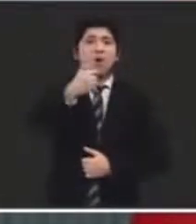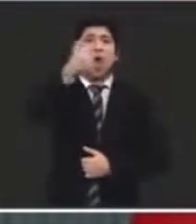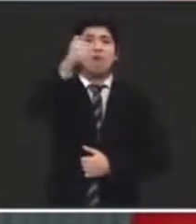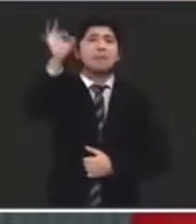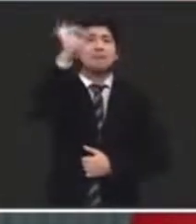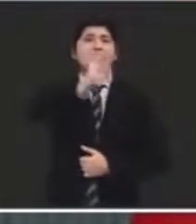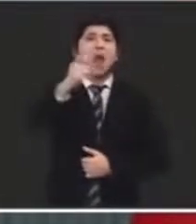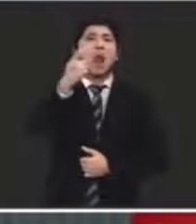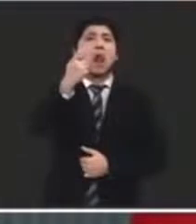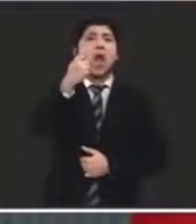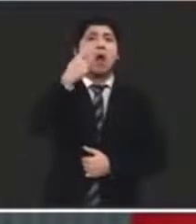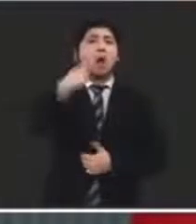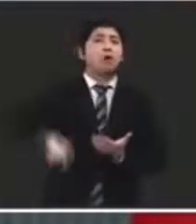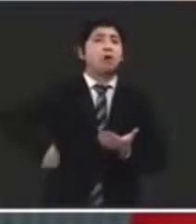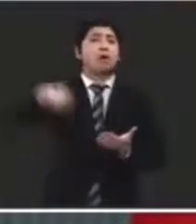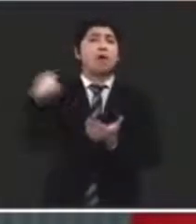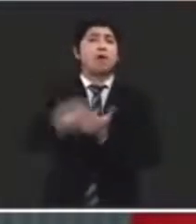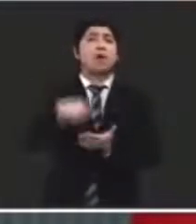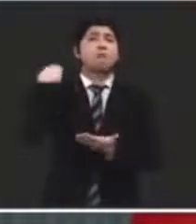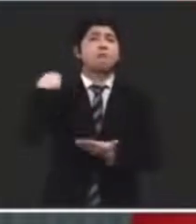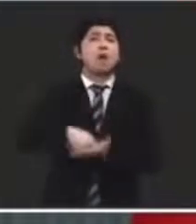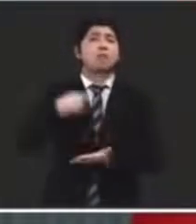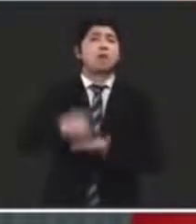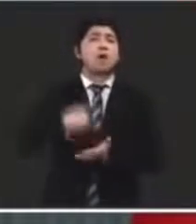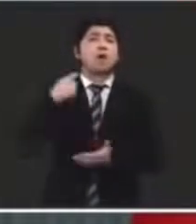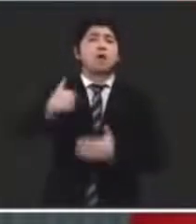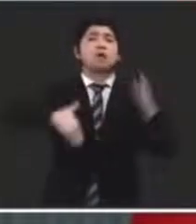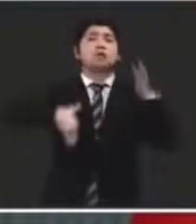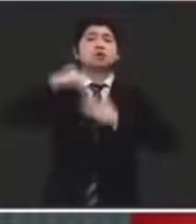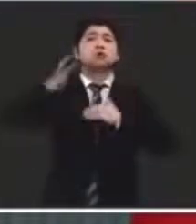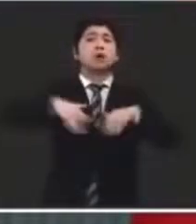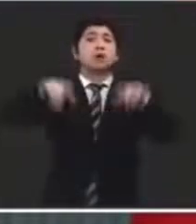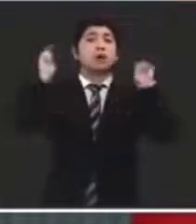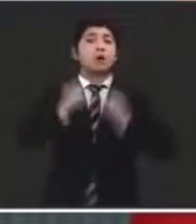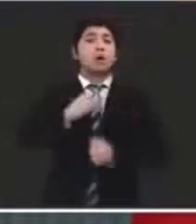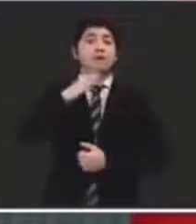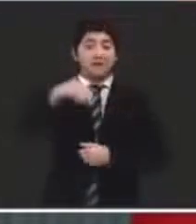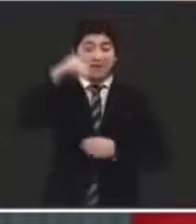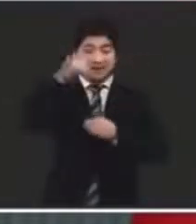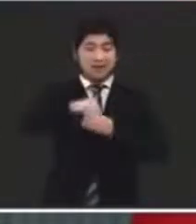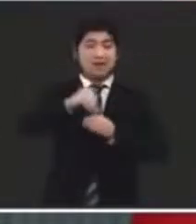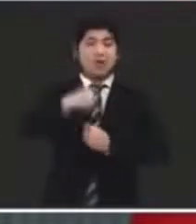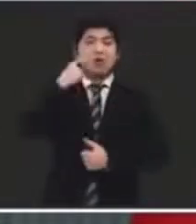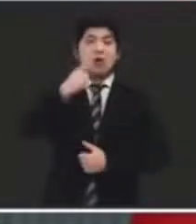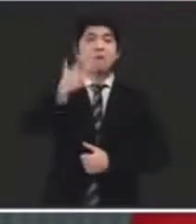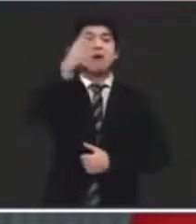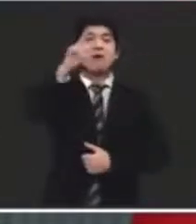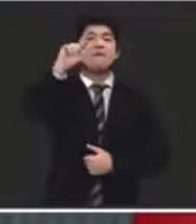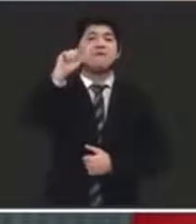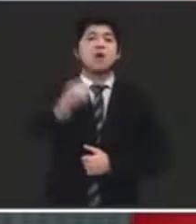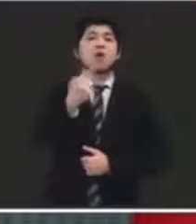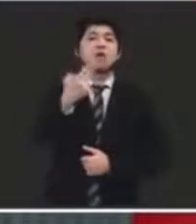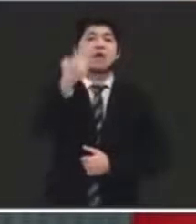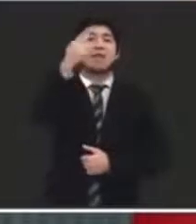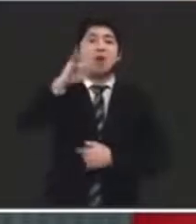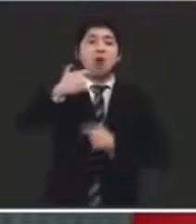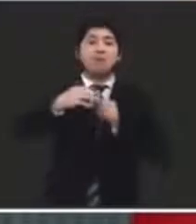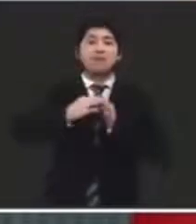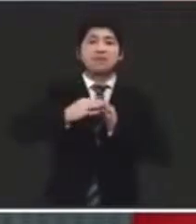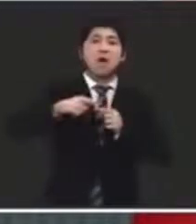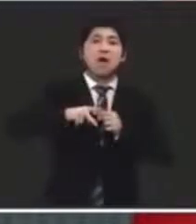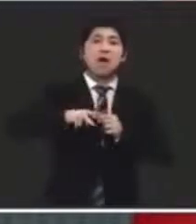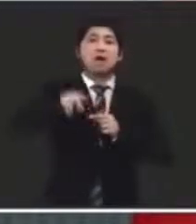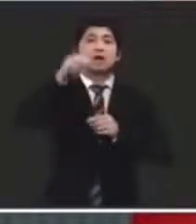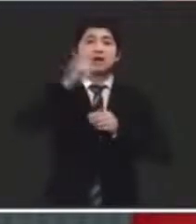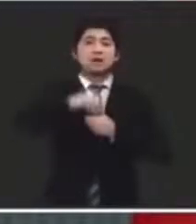milyar liralık bir yatırım bedeli ile inşa ettiğimiz içinde 5,7 kilometreyi